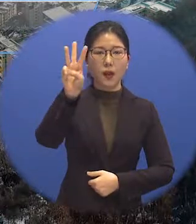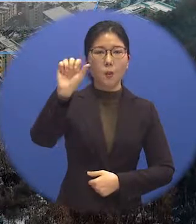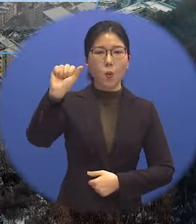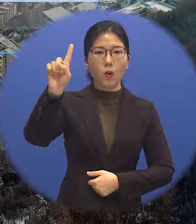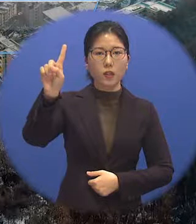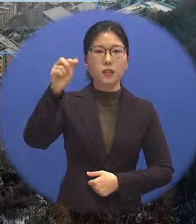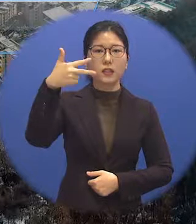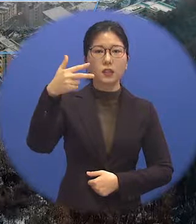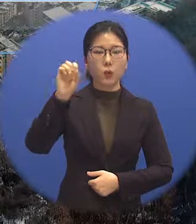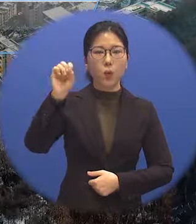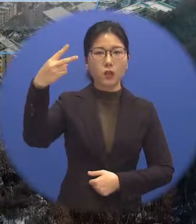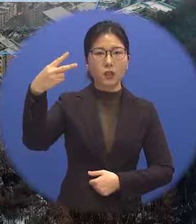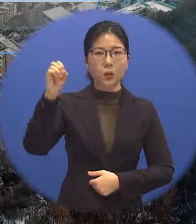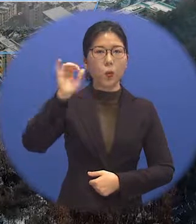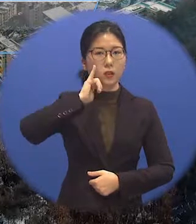희망자는